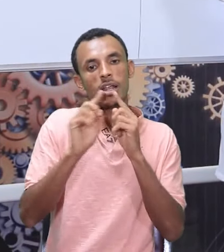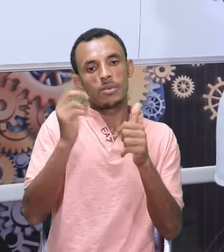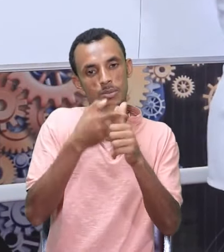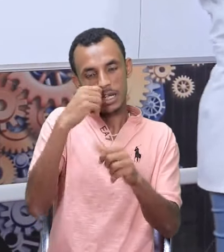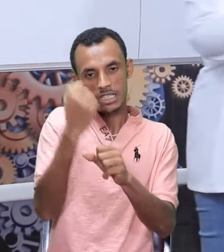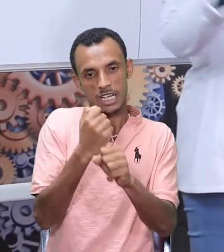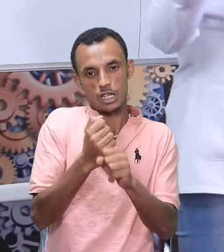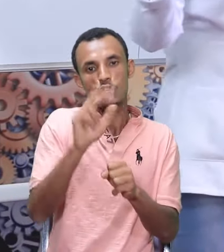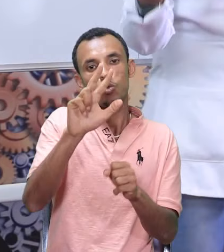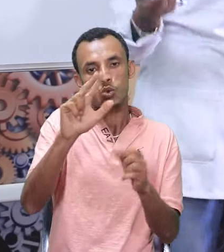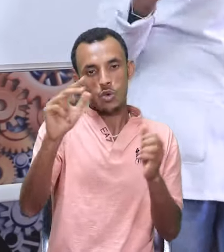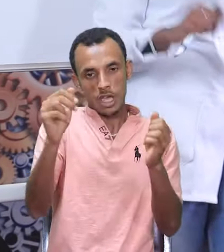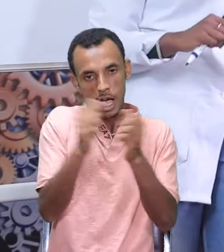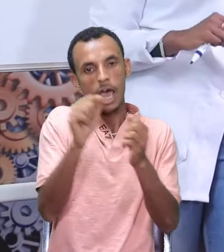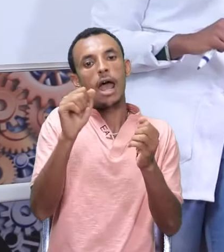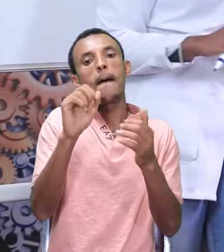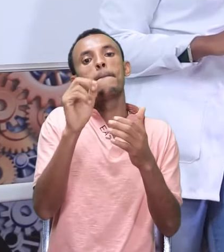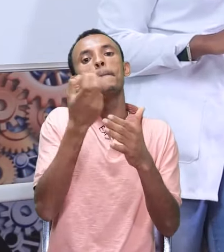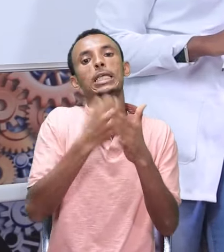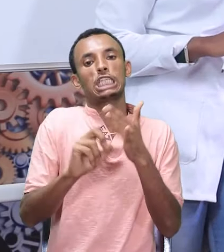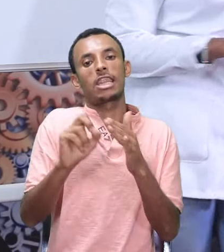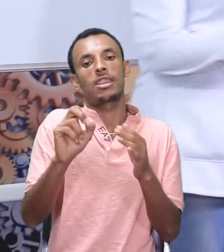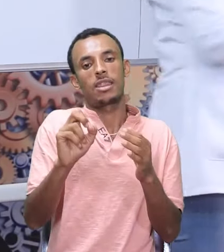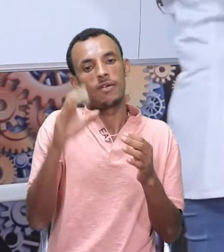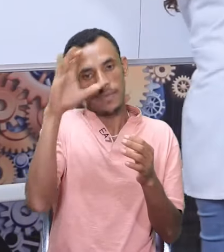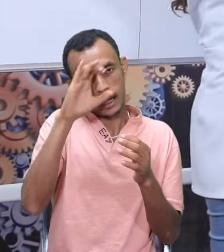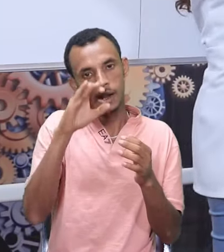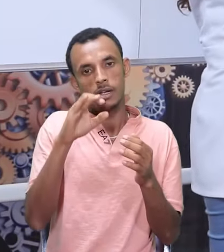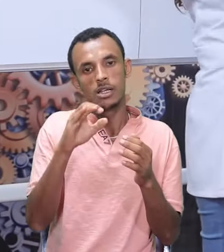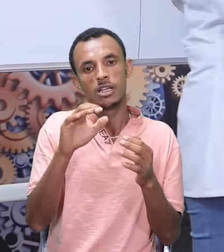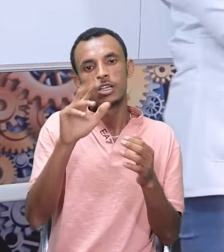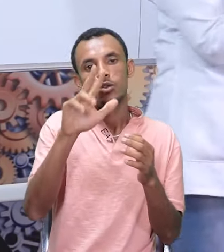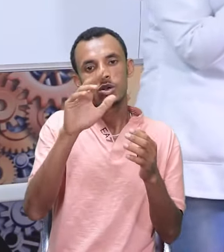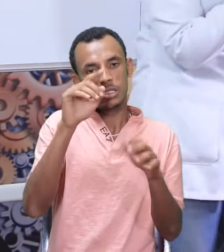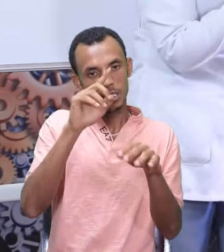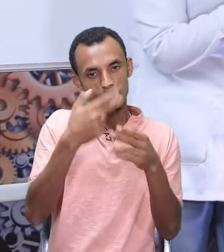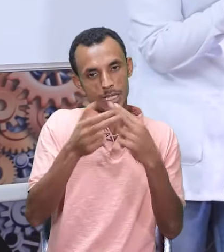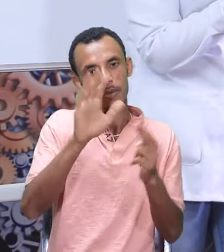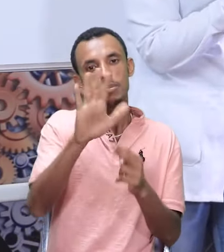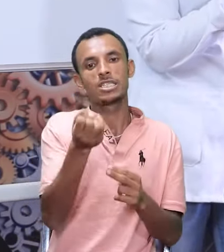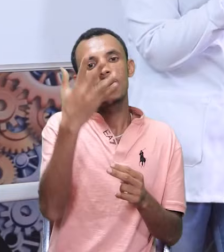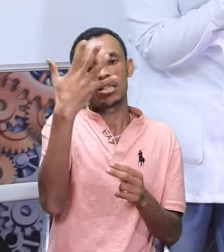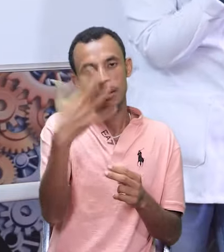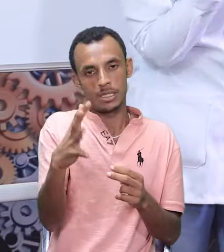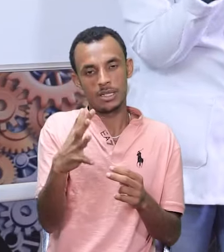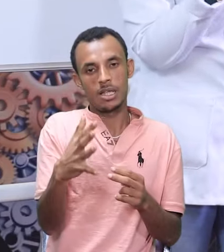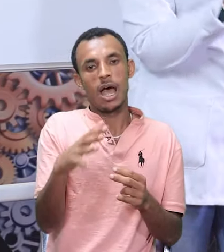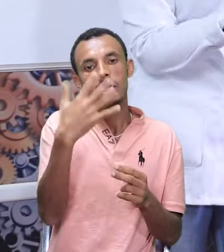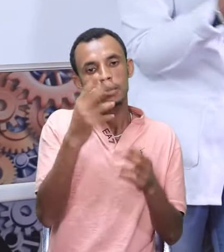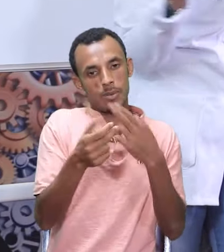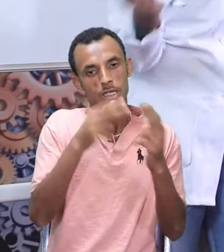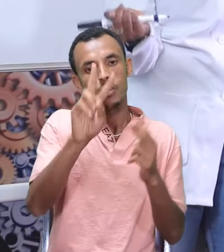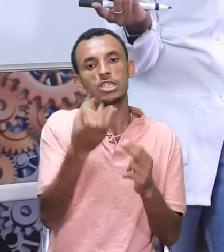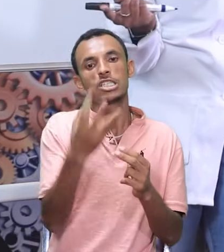ስራችን የሶስቱ የሆነውን የጋራ ብዜት እንፈልጋለን የጋራ ብዜት ስንፈልግ 3 ጊዜ 5 15 ይመጣል 15